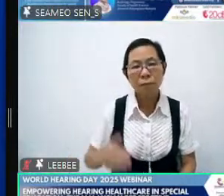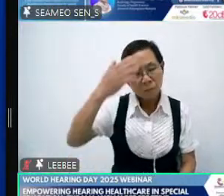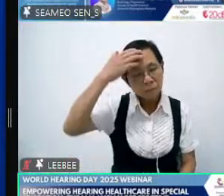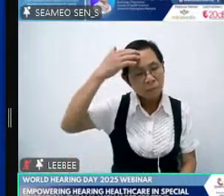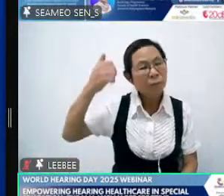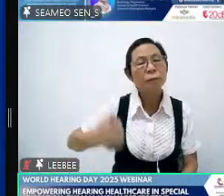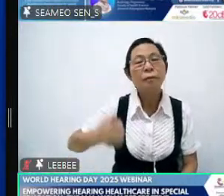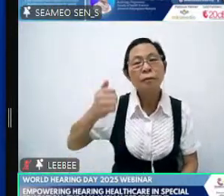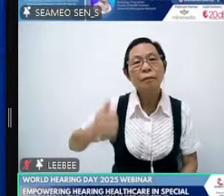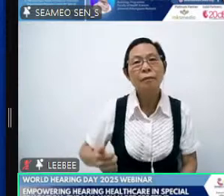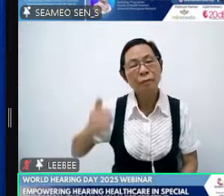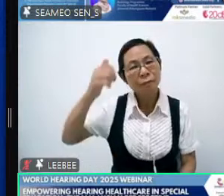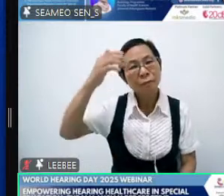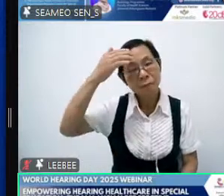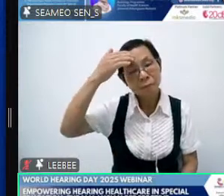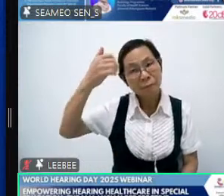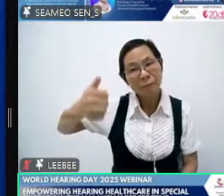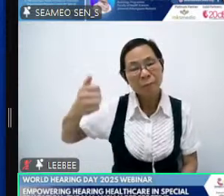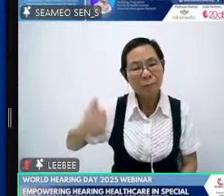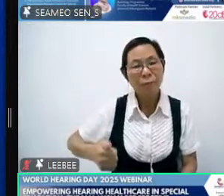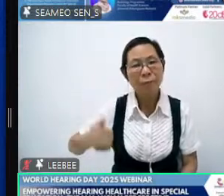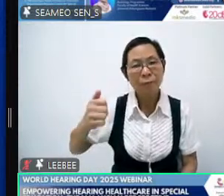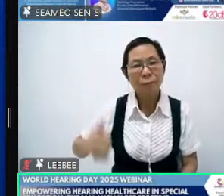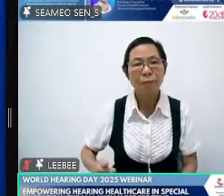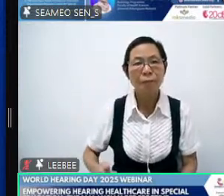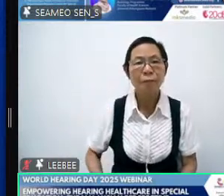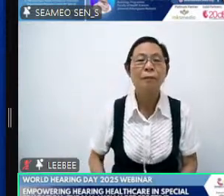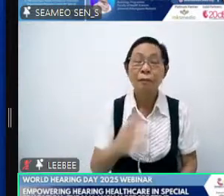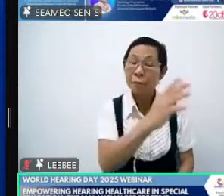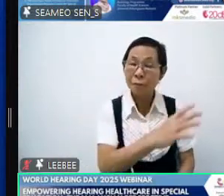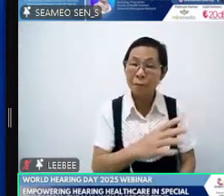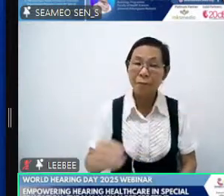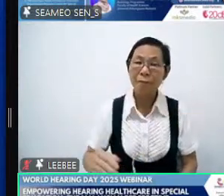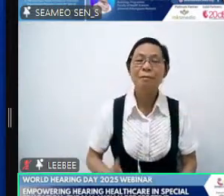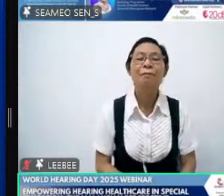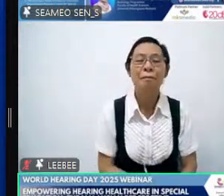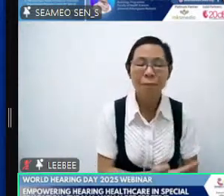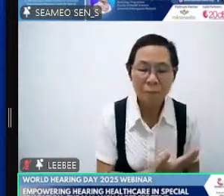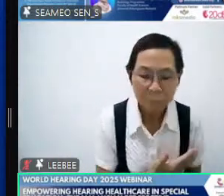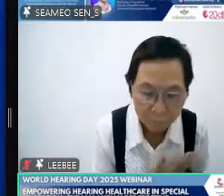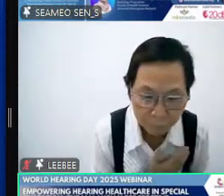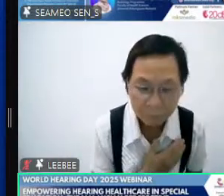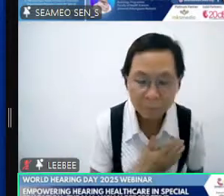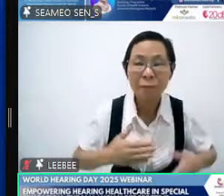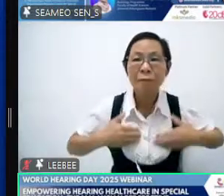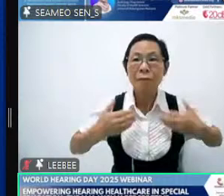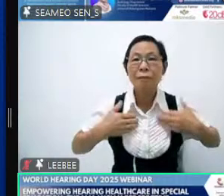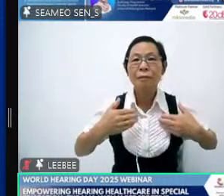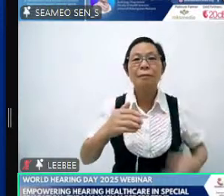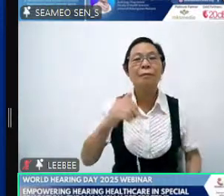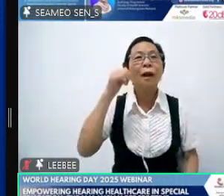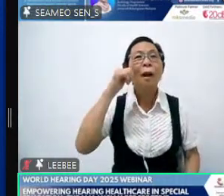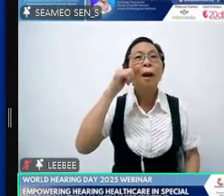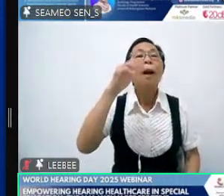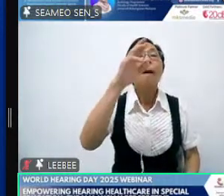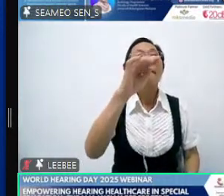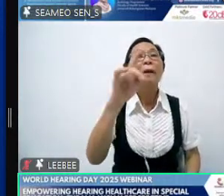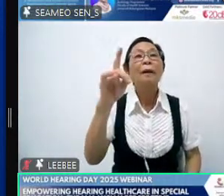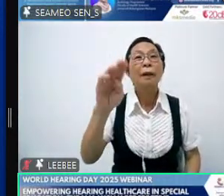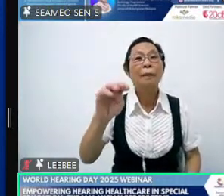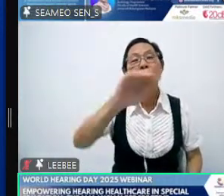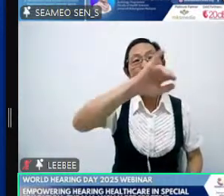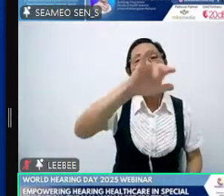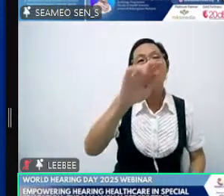Assalamualaikum warahmatullahi wabarakatuh, and salam sejahtera to Madam Jamilah Kadir,